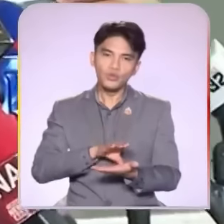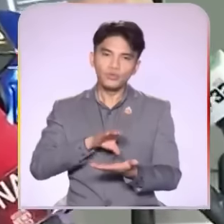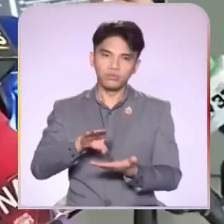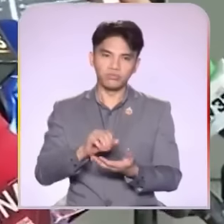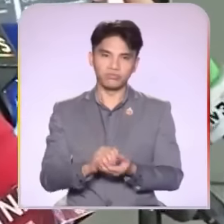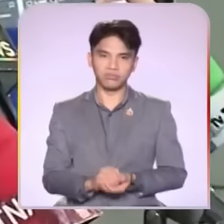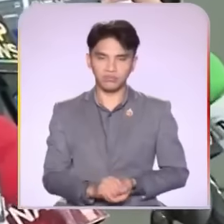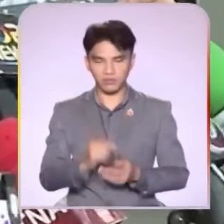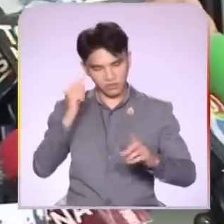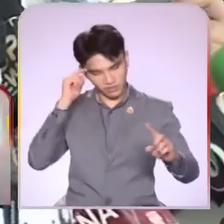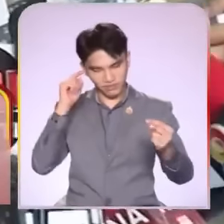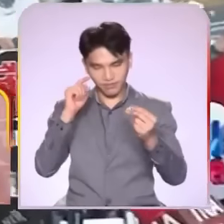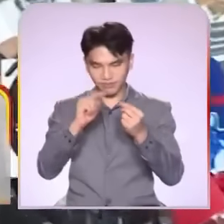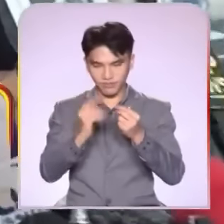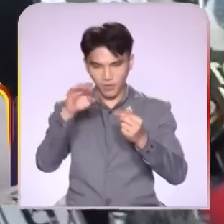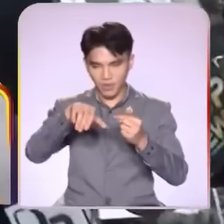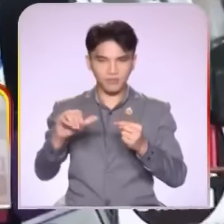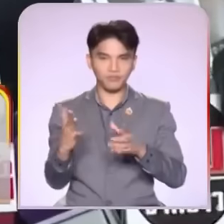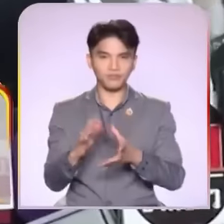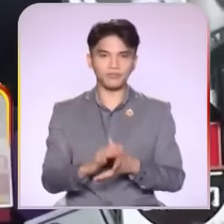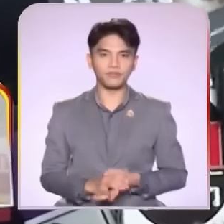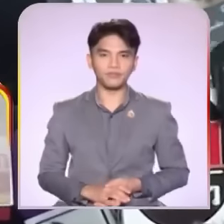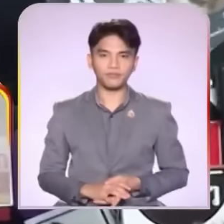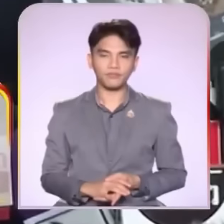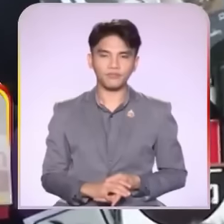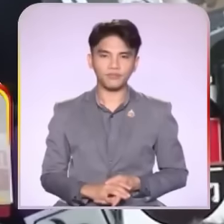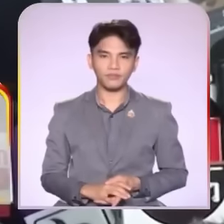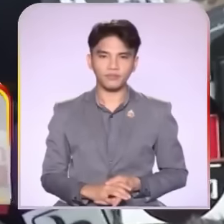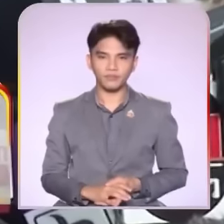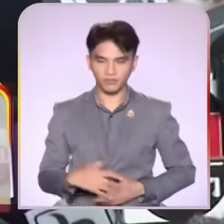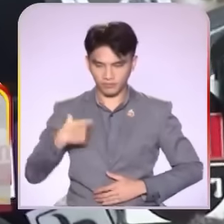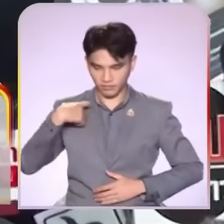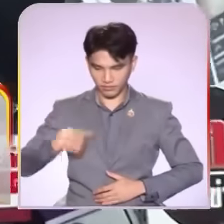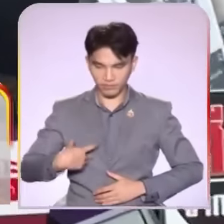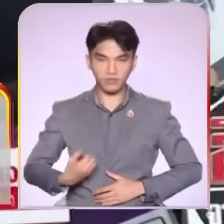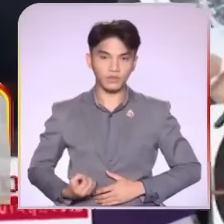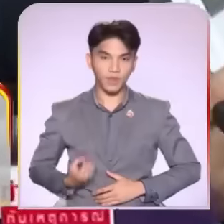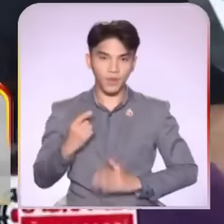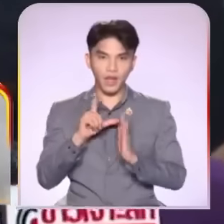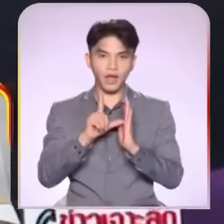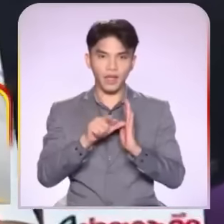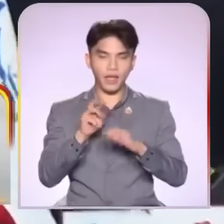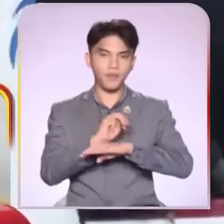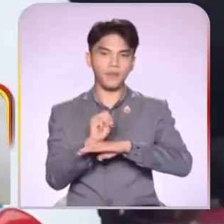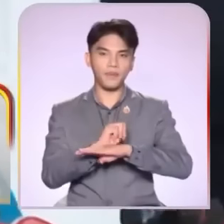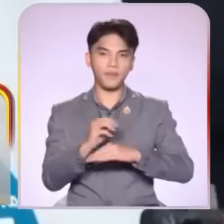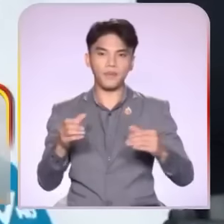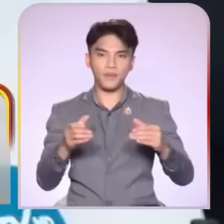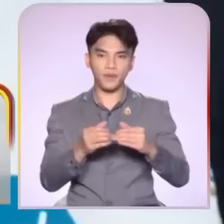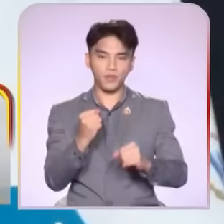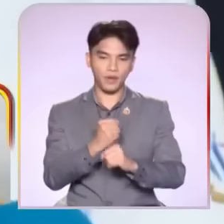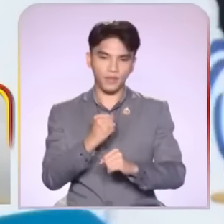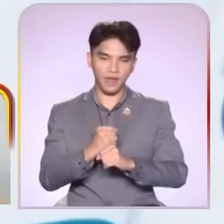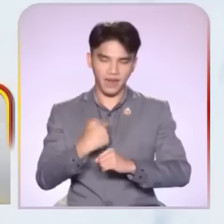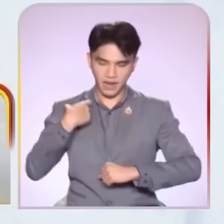ม่เป็นไปตามวัตถุประสงค์ของบริษัทนะคะเนี่ยค่ะทนายตั้มทนายสิทธาเบี้ยบังเกิดเลขาธิการมูลนิธิทีมงานทน